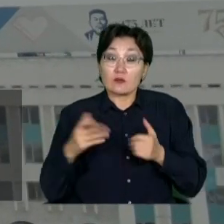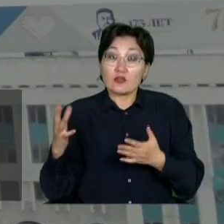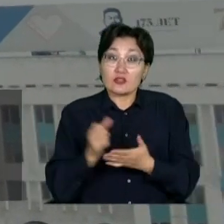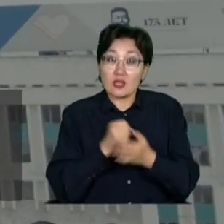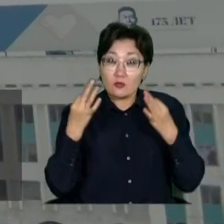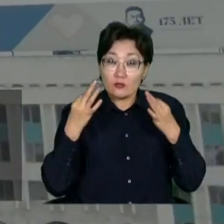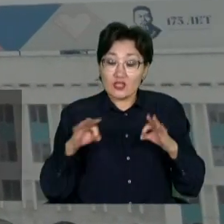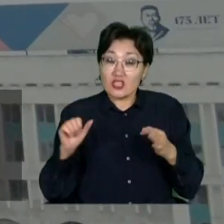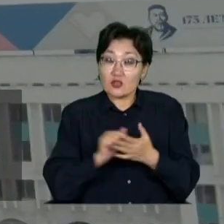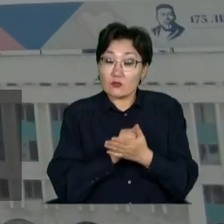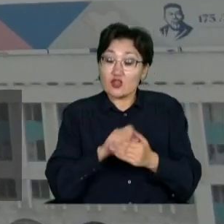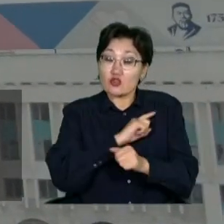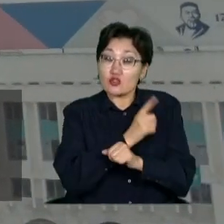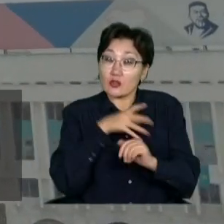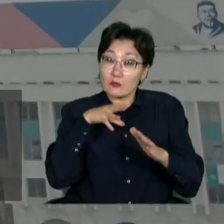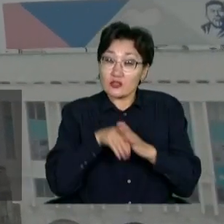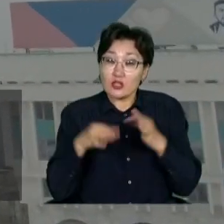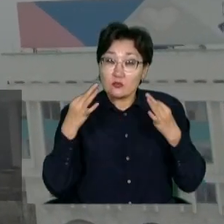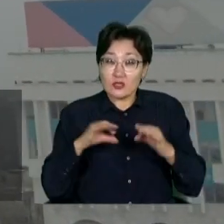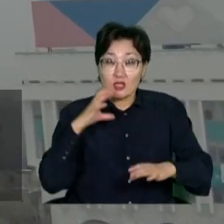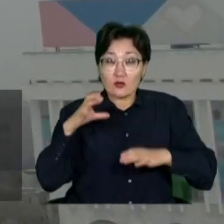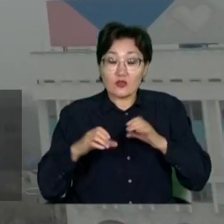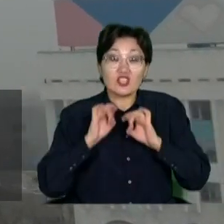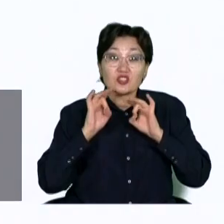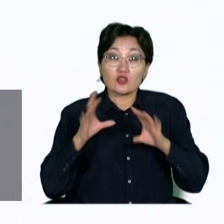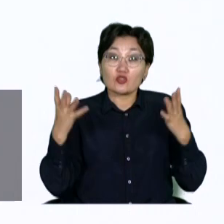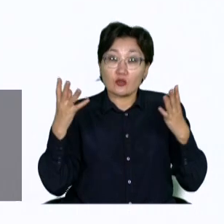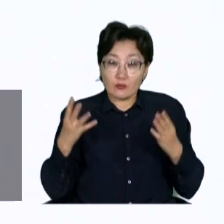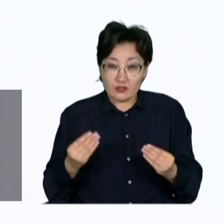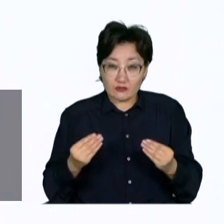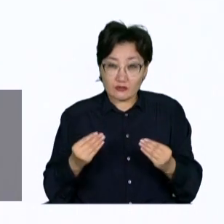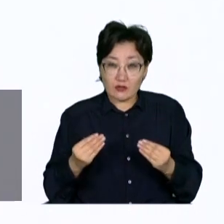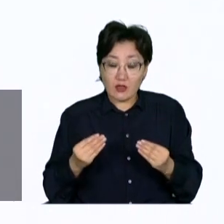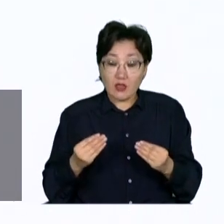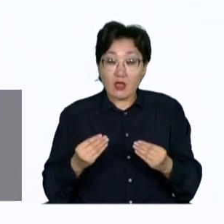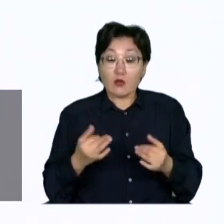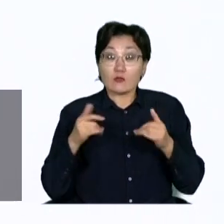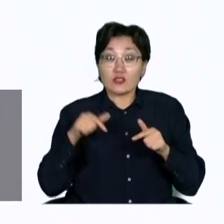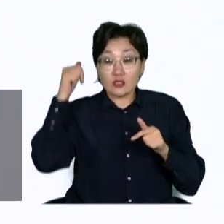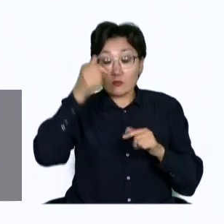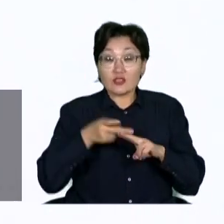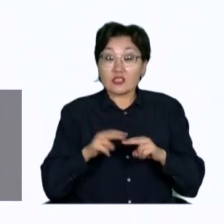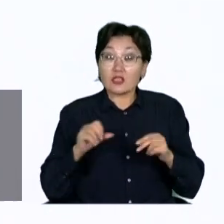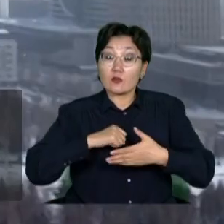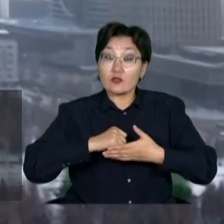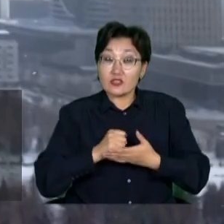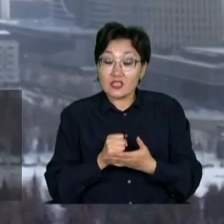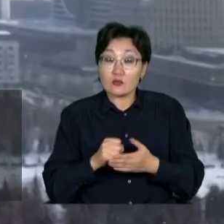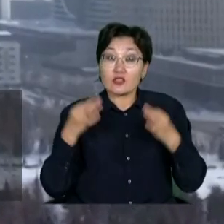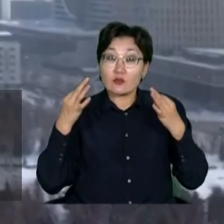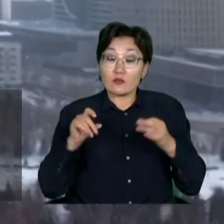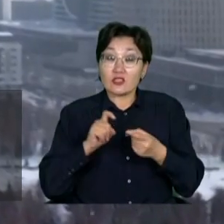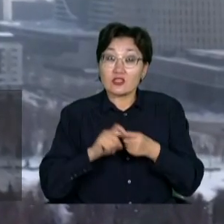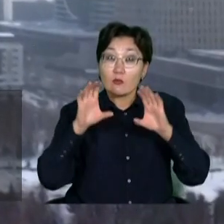құжат күйінде күшіне еніп, дербестігін дүние әлемге жария еткен ұлық мерекесі. Биыл дәл осы күні қабылданған тәуелсіздік